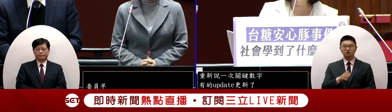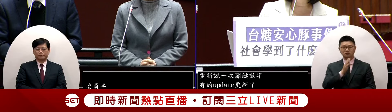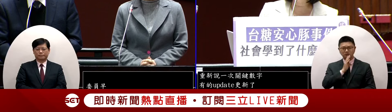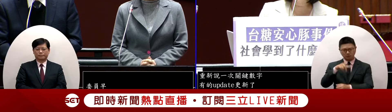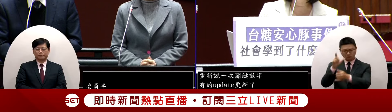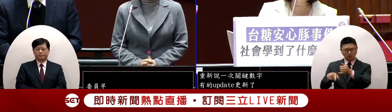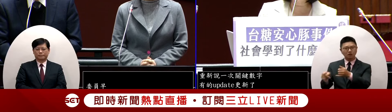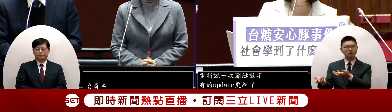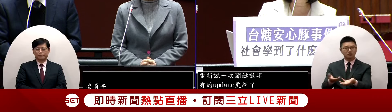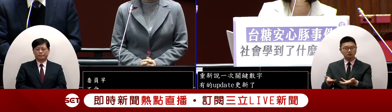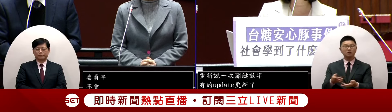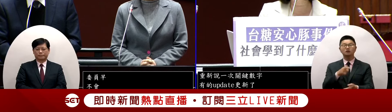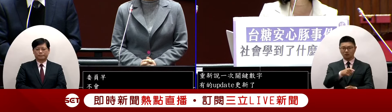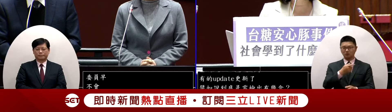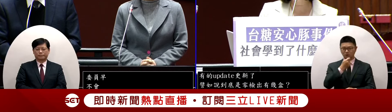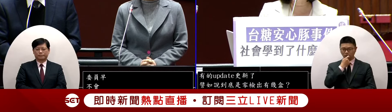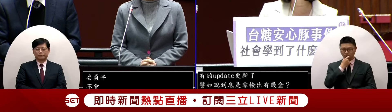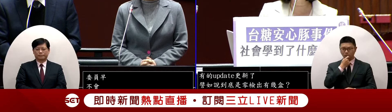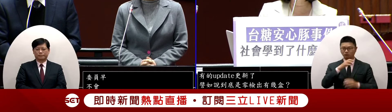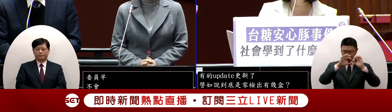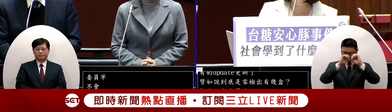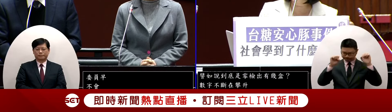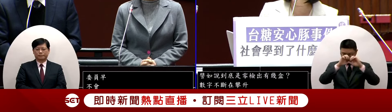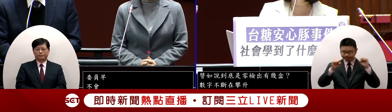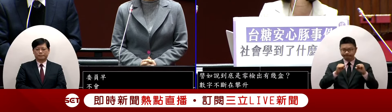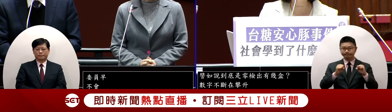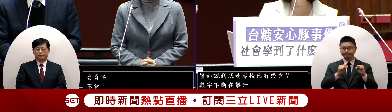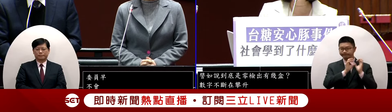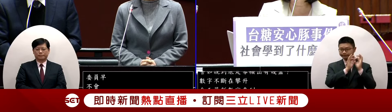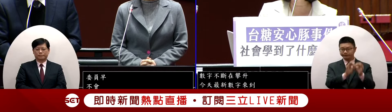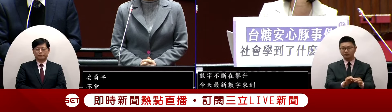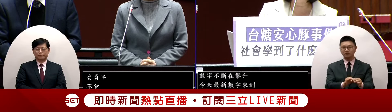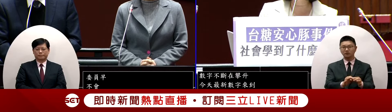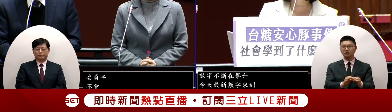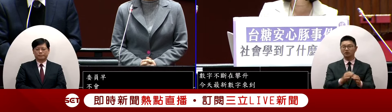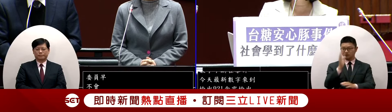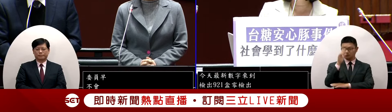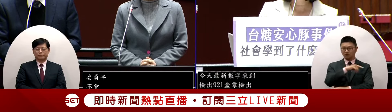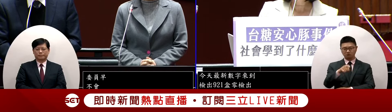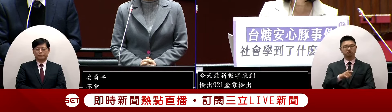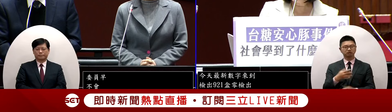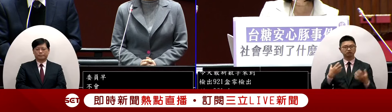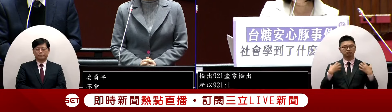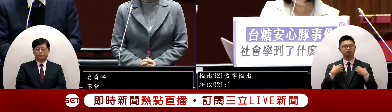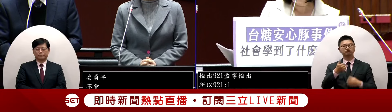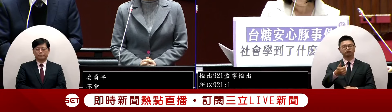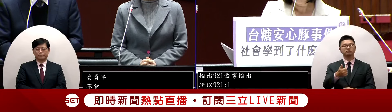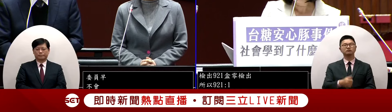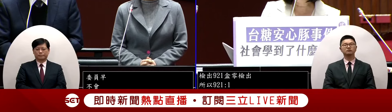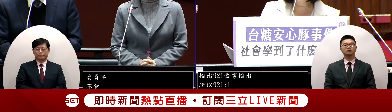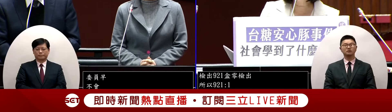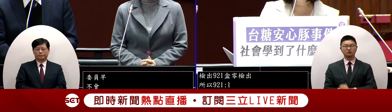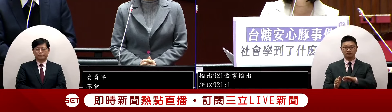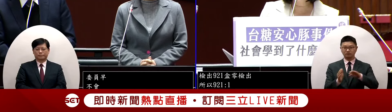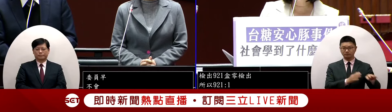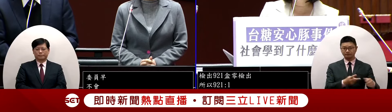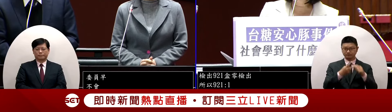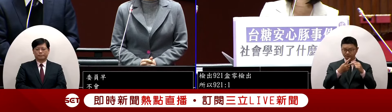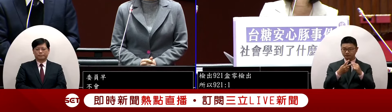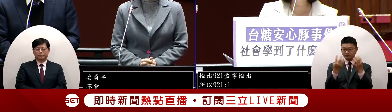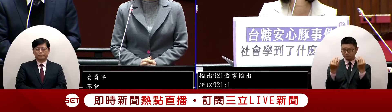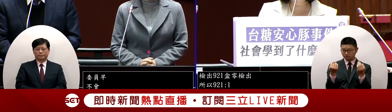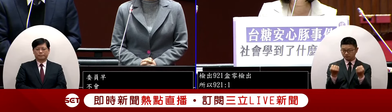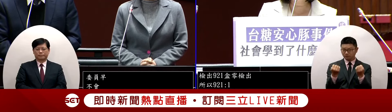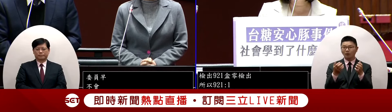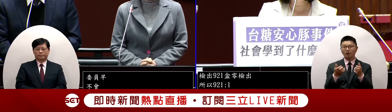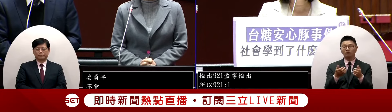弃要厘清真相。我看到我们台糖的努力跟行政部门的背绑。第二个呢，关键数字我要